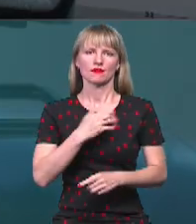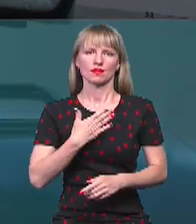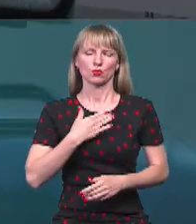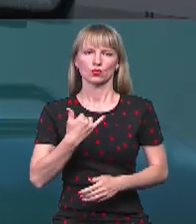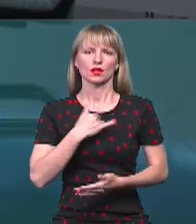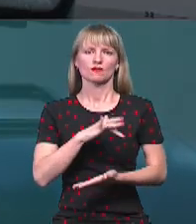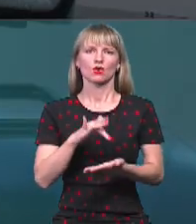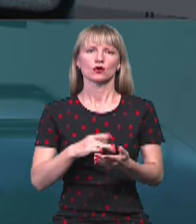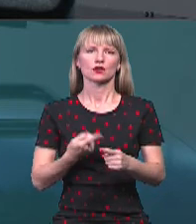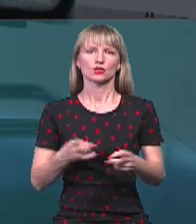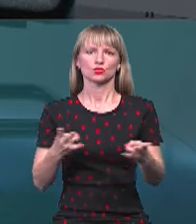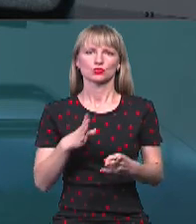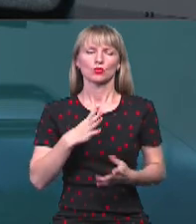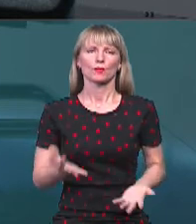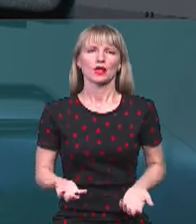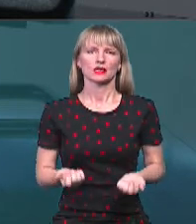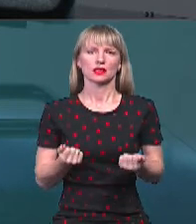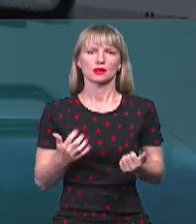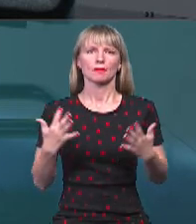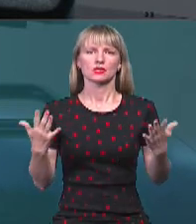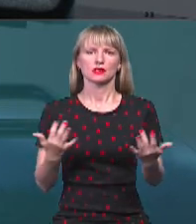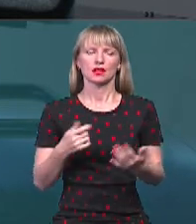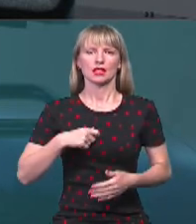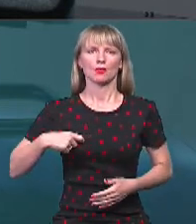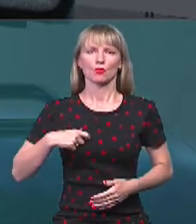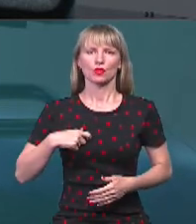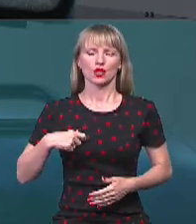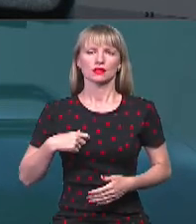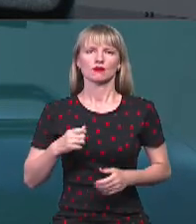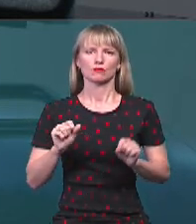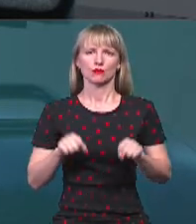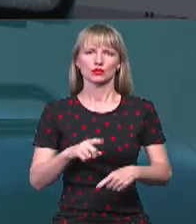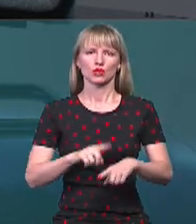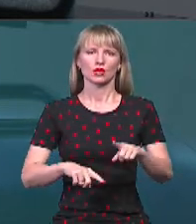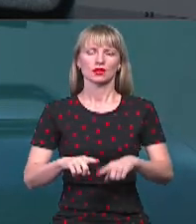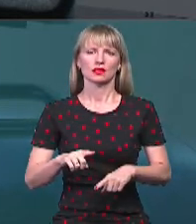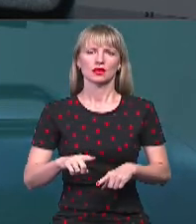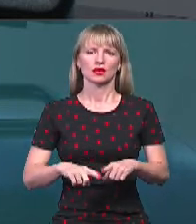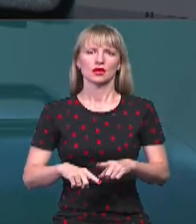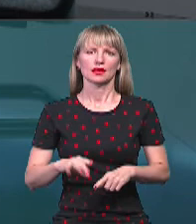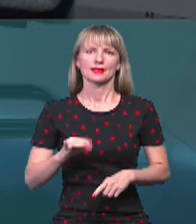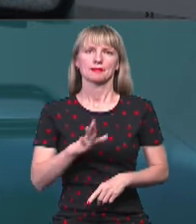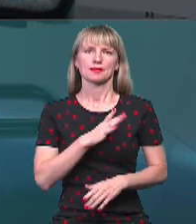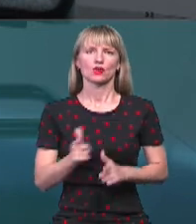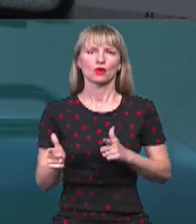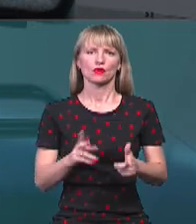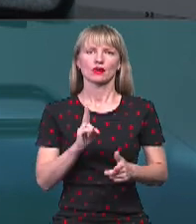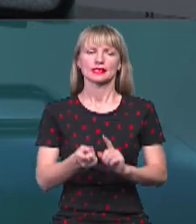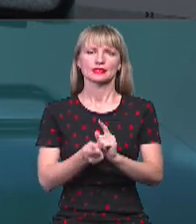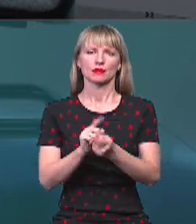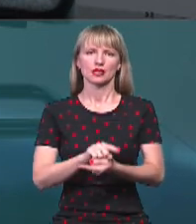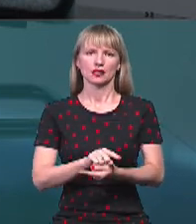но для этого нужна будет поддержка, соответственно, большинства депутатов, возможно, родителей, ну и как бы быть готовым к изменениям.